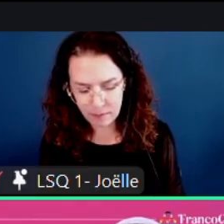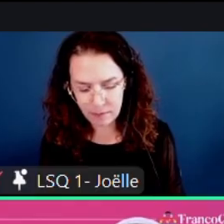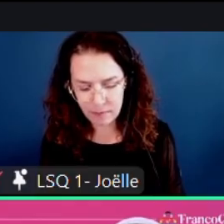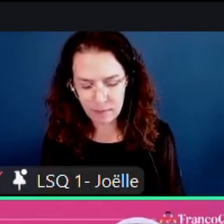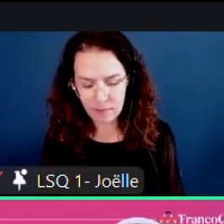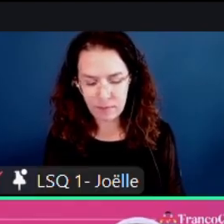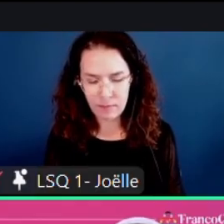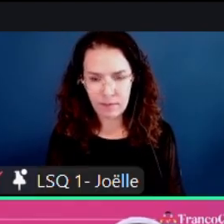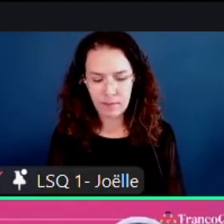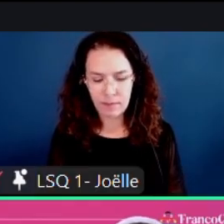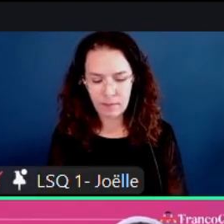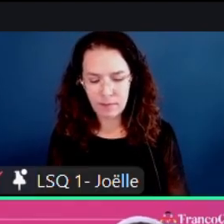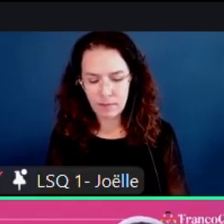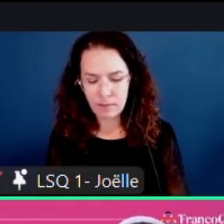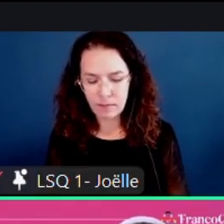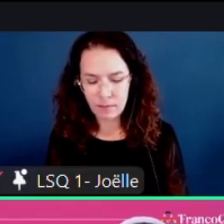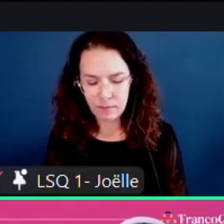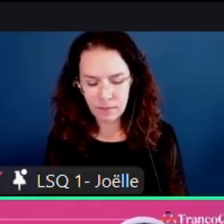dit